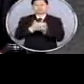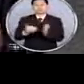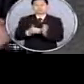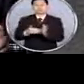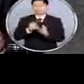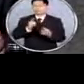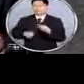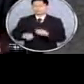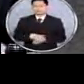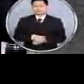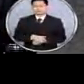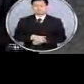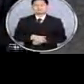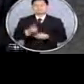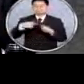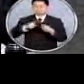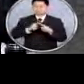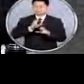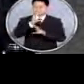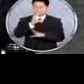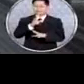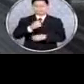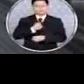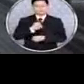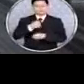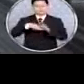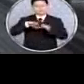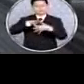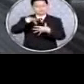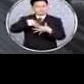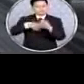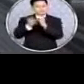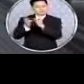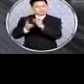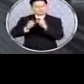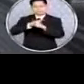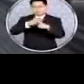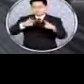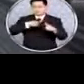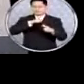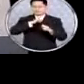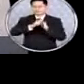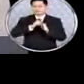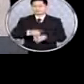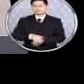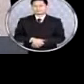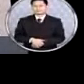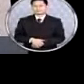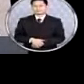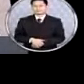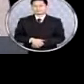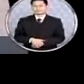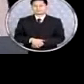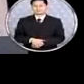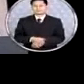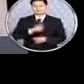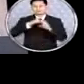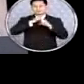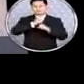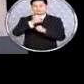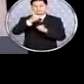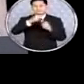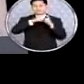了吗？不是，而是真正晓得文化的内涵，多元化的台湾。 请马英九先生回答，